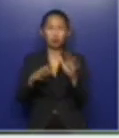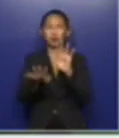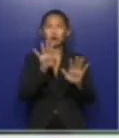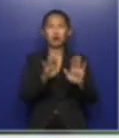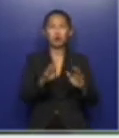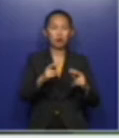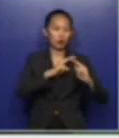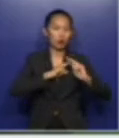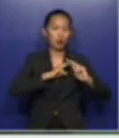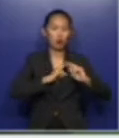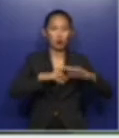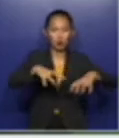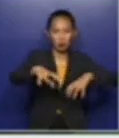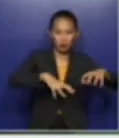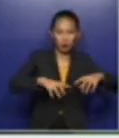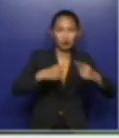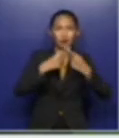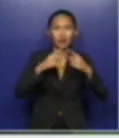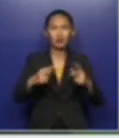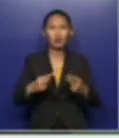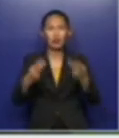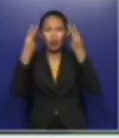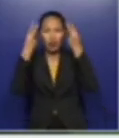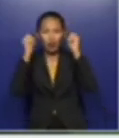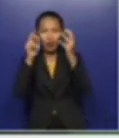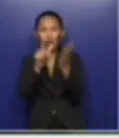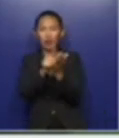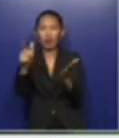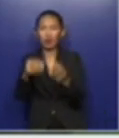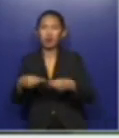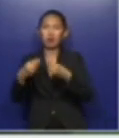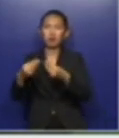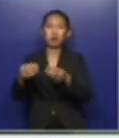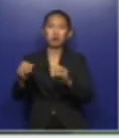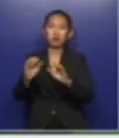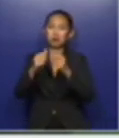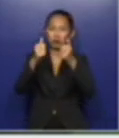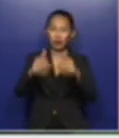แต่เราไม่มีสิทธิ์ที่จะเอานายกรัฐมนตรีออกจากบริษัทประเทศไทยได้เลย